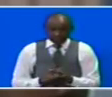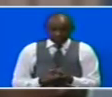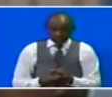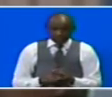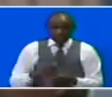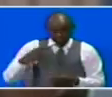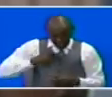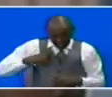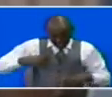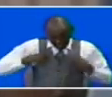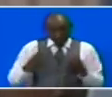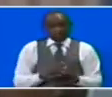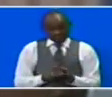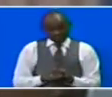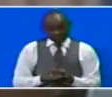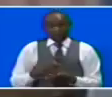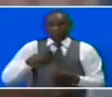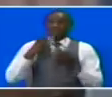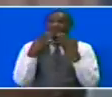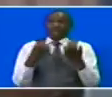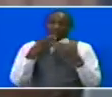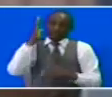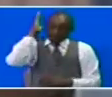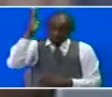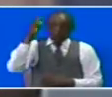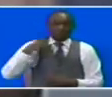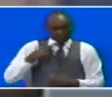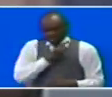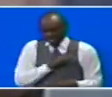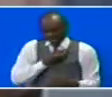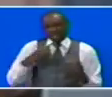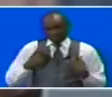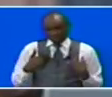Mimi Chirau Ali Mwakwere, namshukuru Mwenyezi Mungu nimebahatika sana.